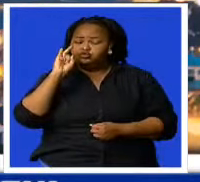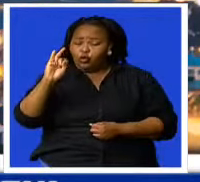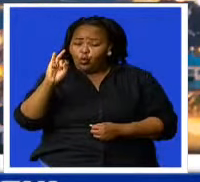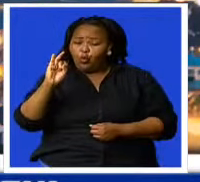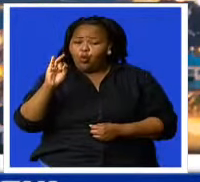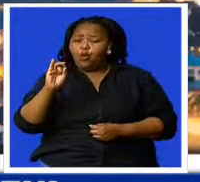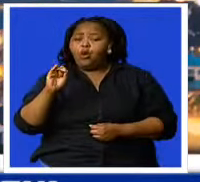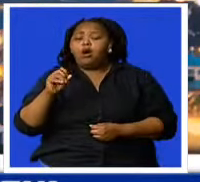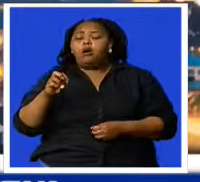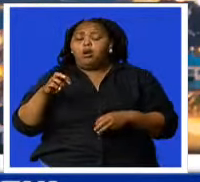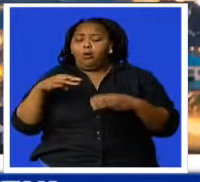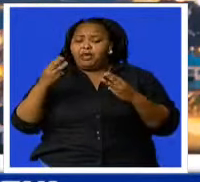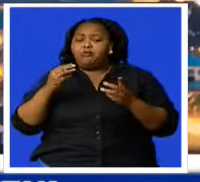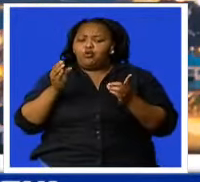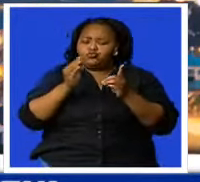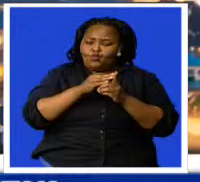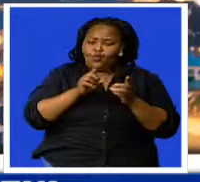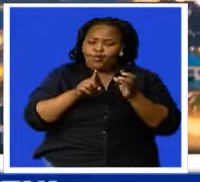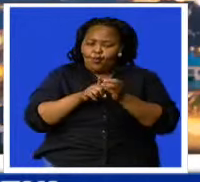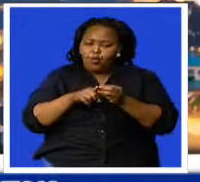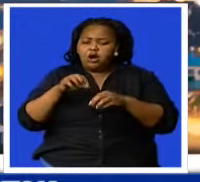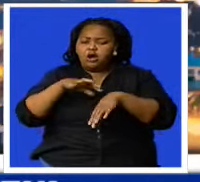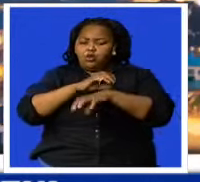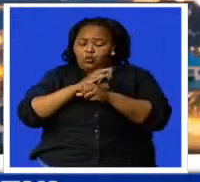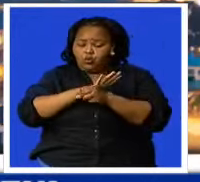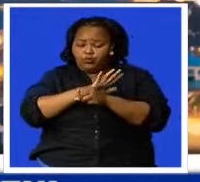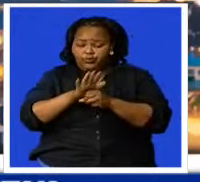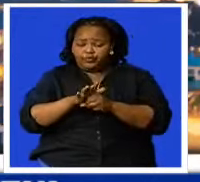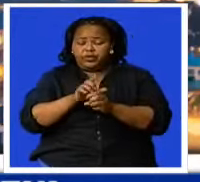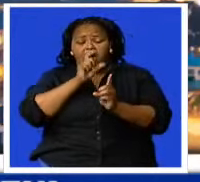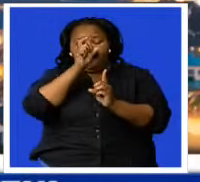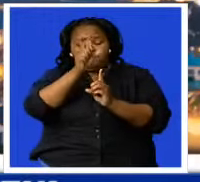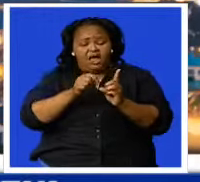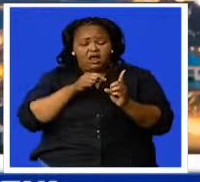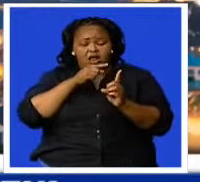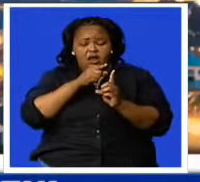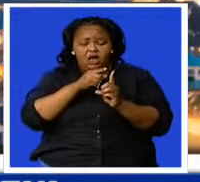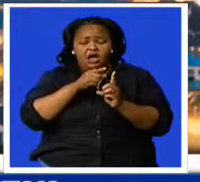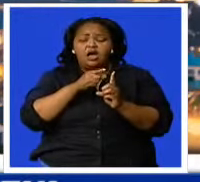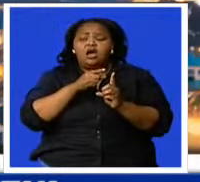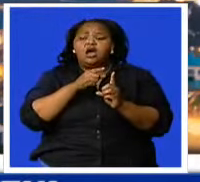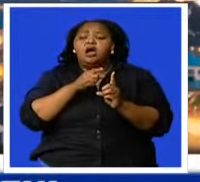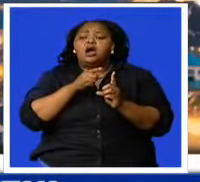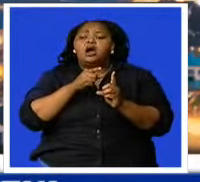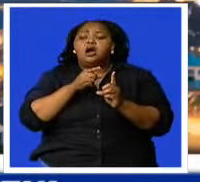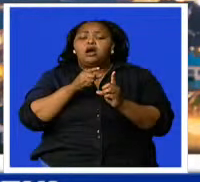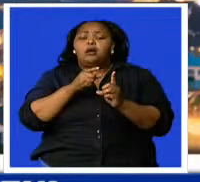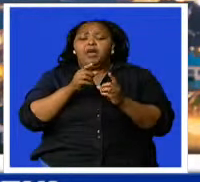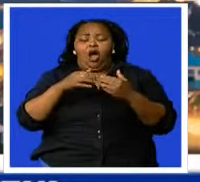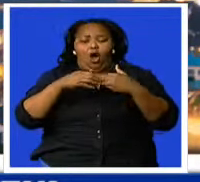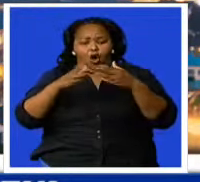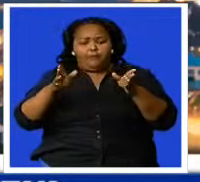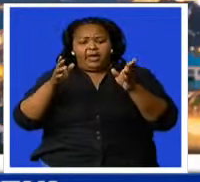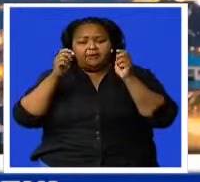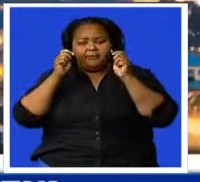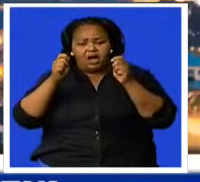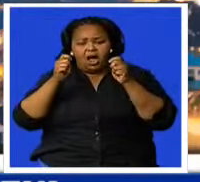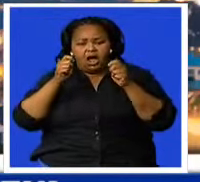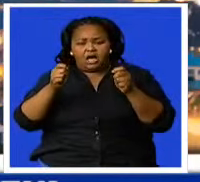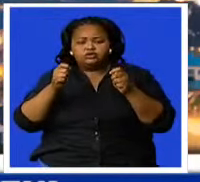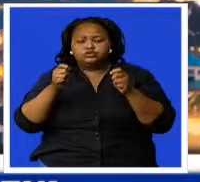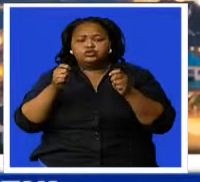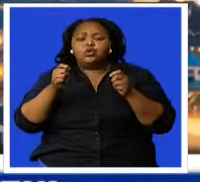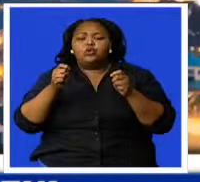sifundza bekakusho ngesikhathi libandla libuke lomkhankaso liyovula liphindze lomemetele edolobheni lasebuhleni